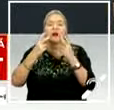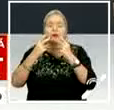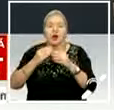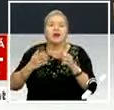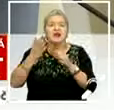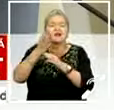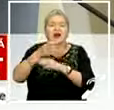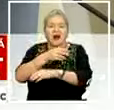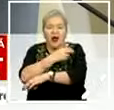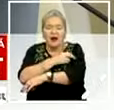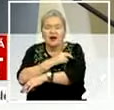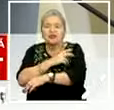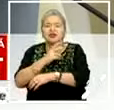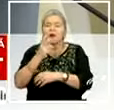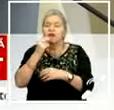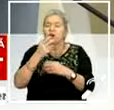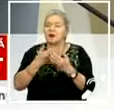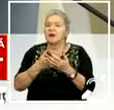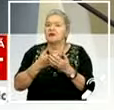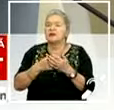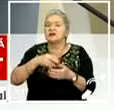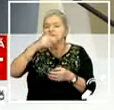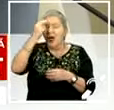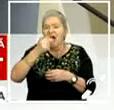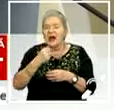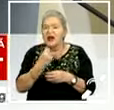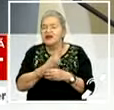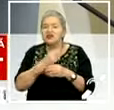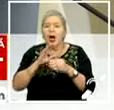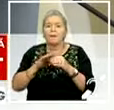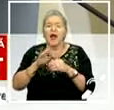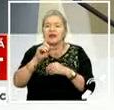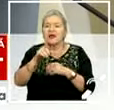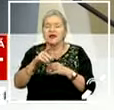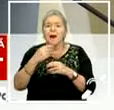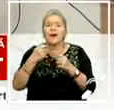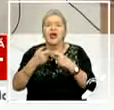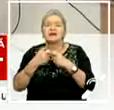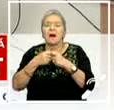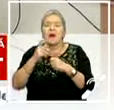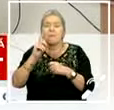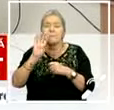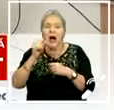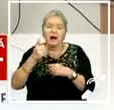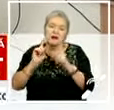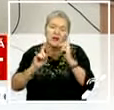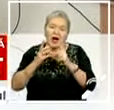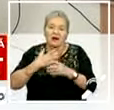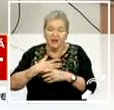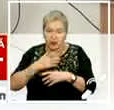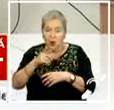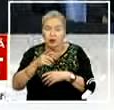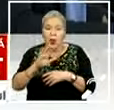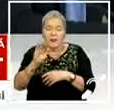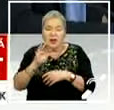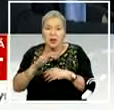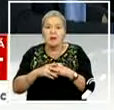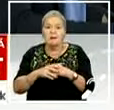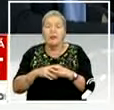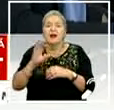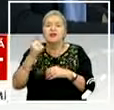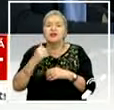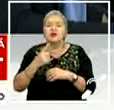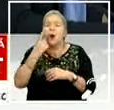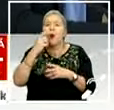la liceu, vorbim despre religia ca fiind materie la bacalaureat, materie opțională, dar și un